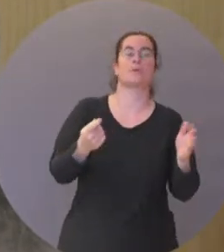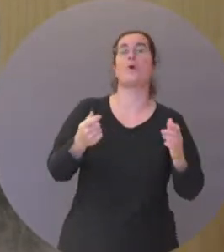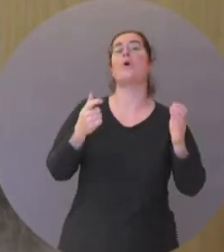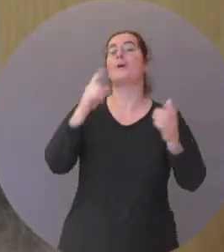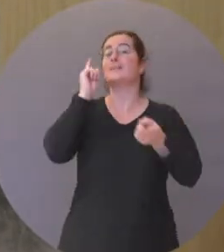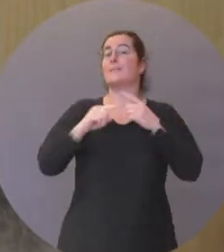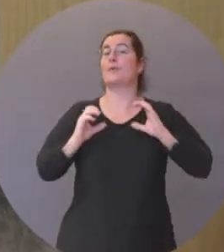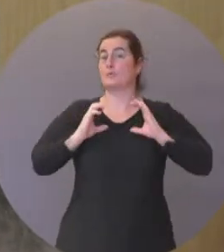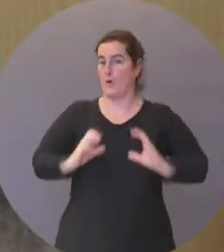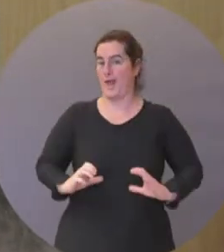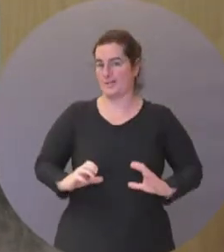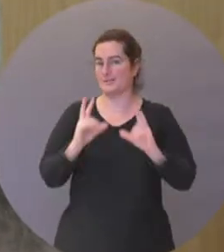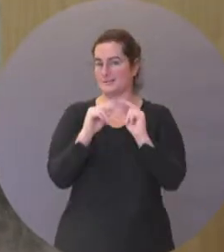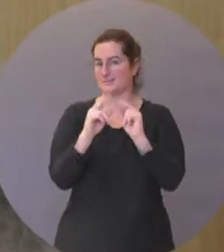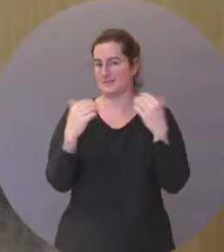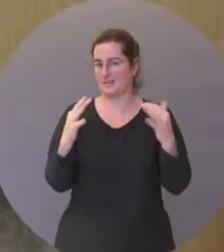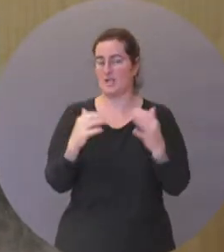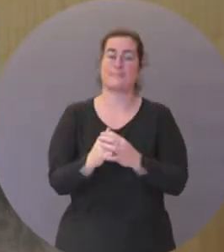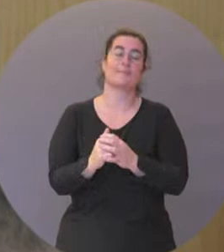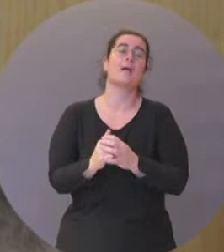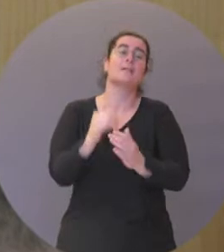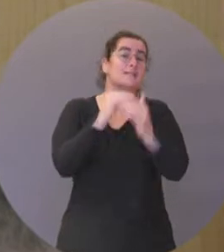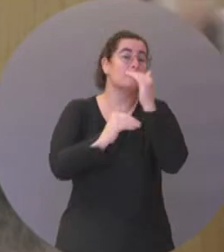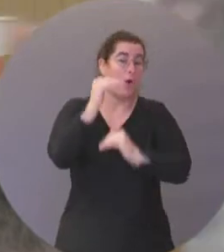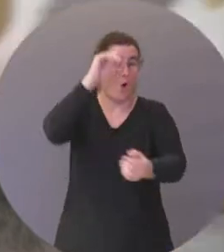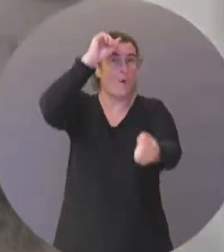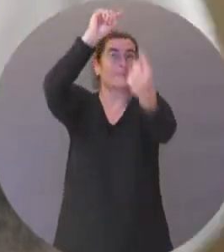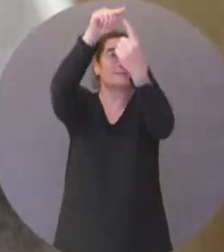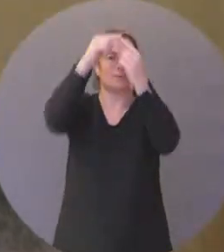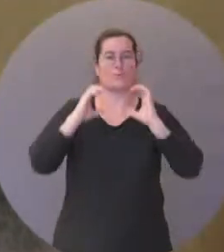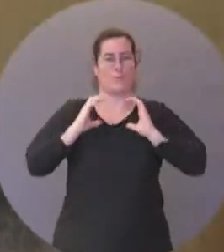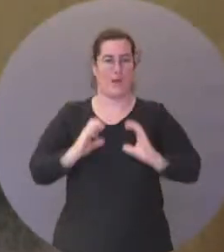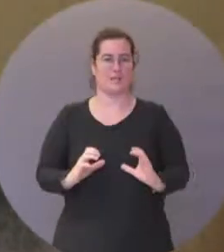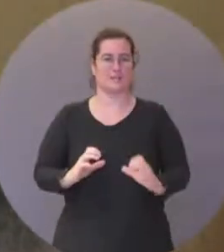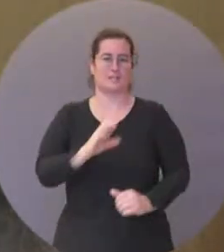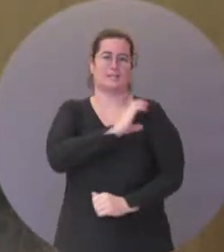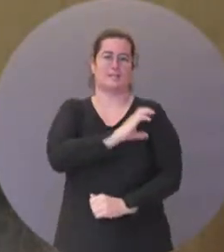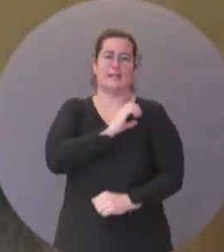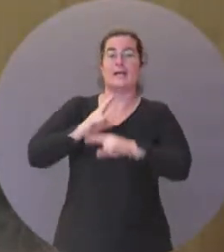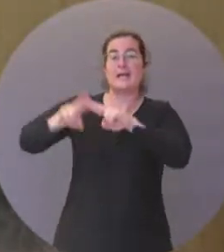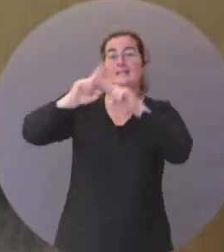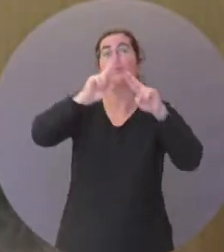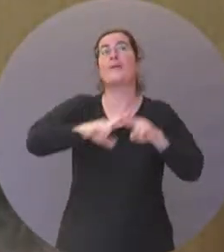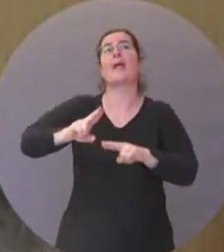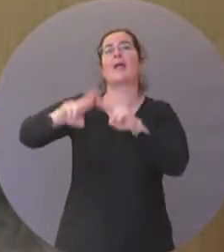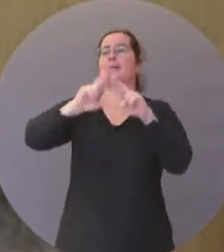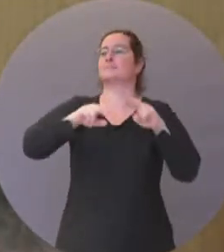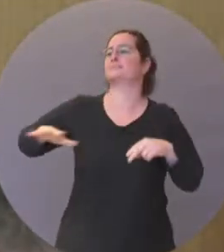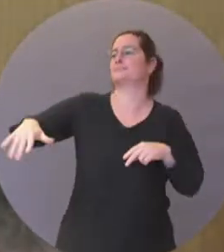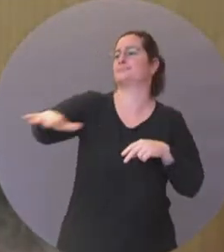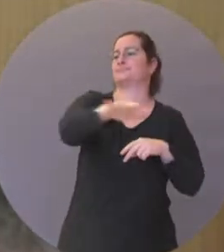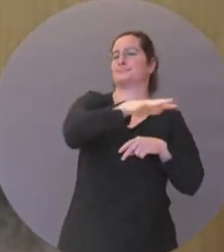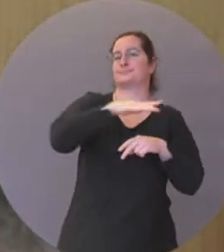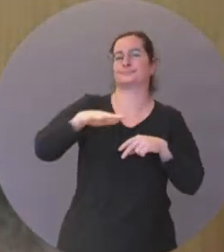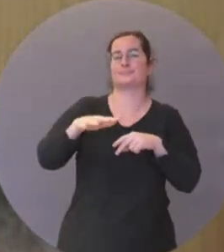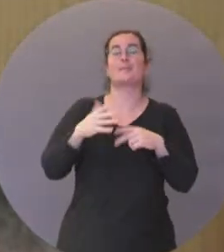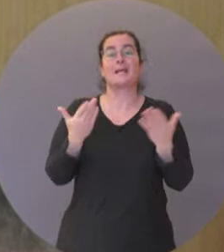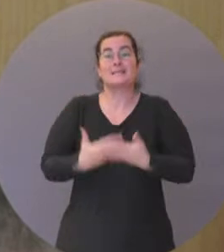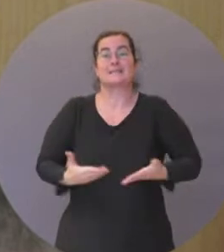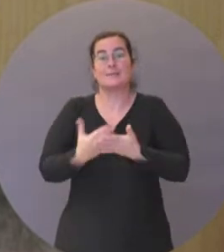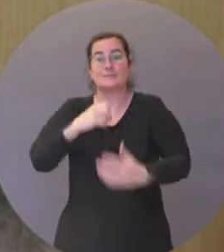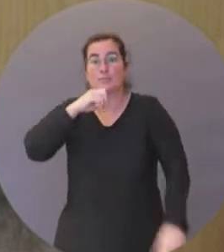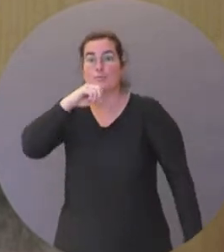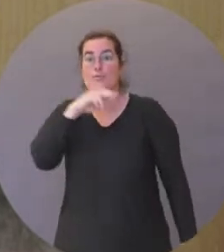nous sommes dans le cadre d'un plan ambition collège qui va permettre de rénover un certain d'établissements c'est une première chose mais face à la l'urgence actuelle